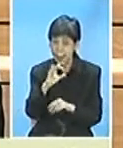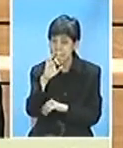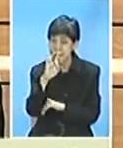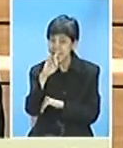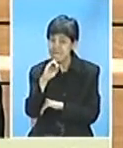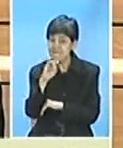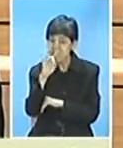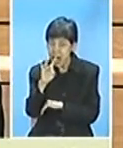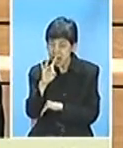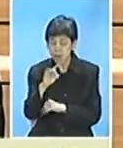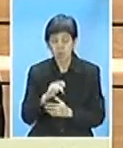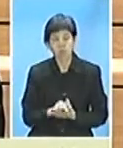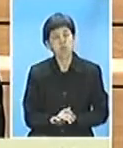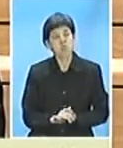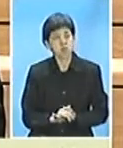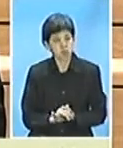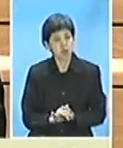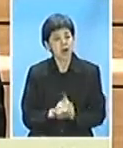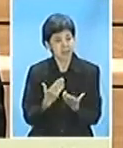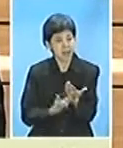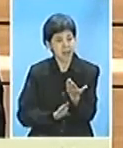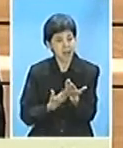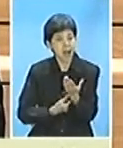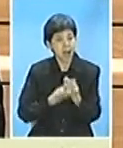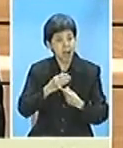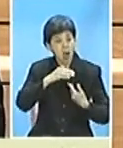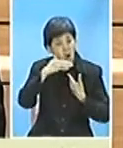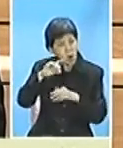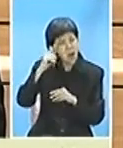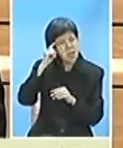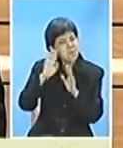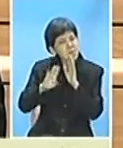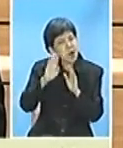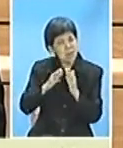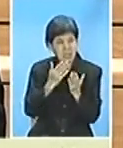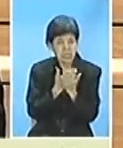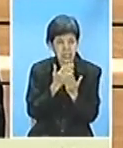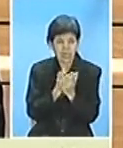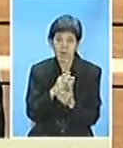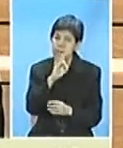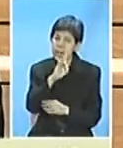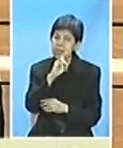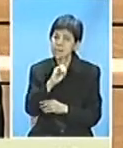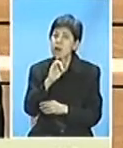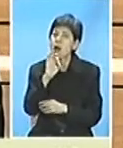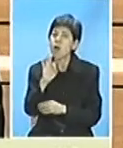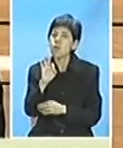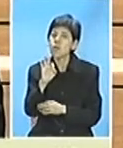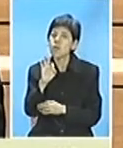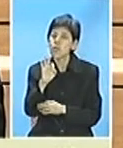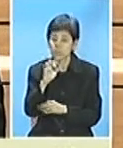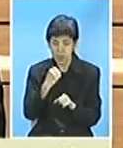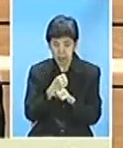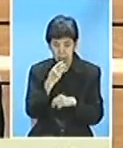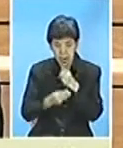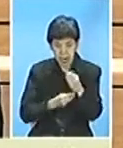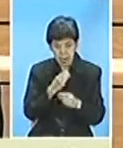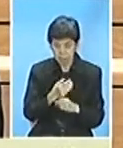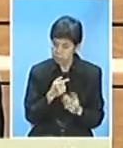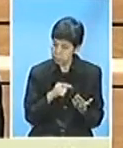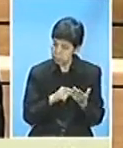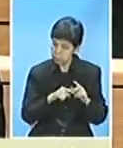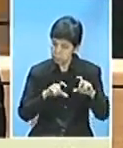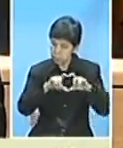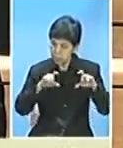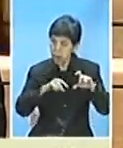ครับก็แสดงว่าราคาขายออกไม่น่าจะต่ำกว่าใบละ89บาทอันนี้ขายส่งนะครับขาย